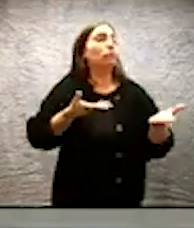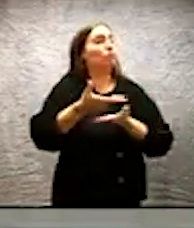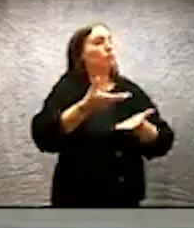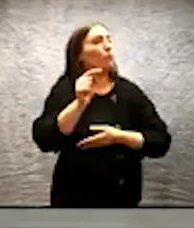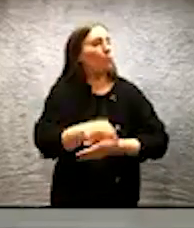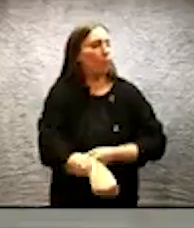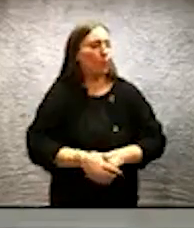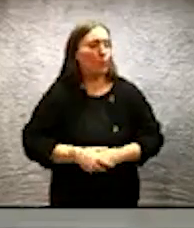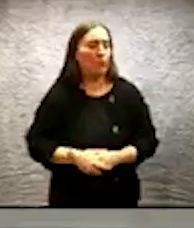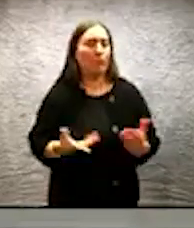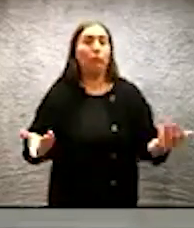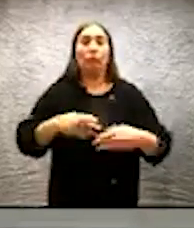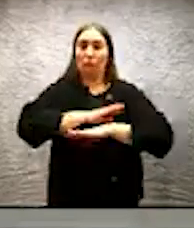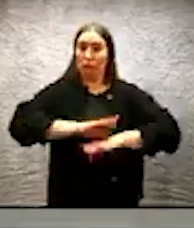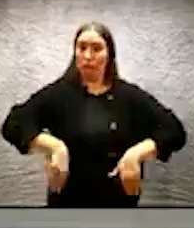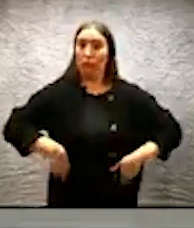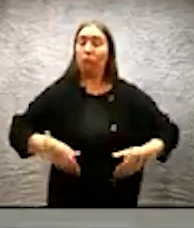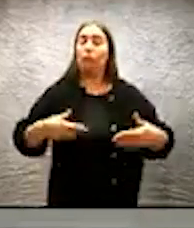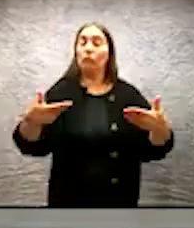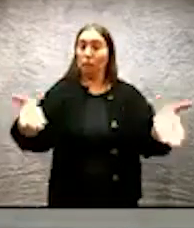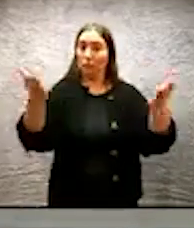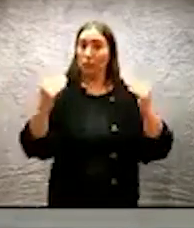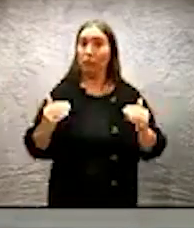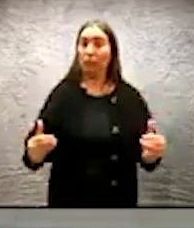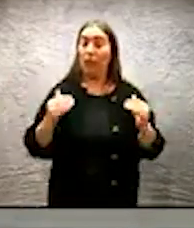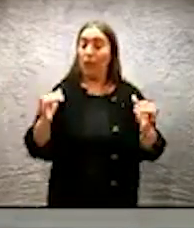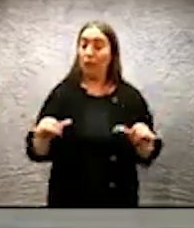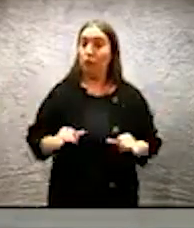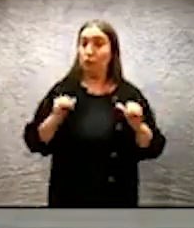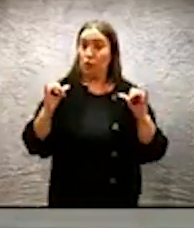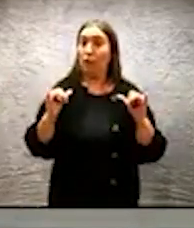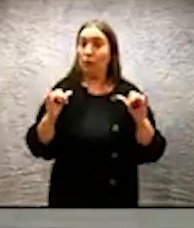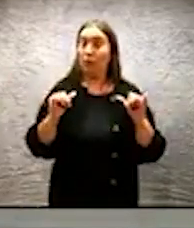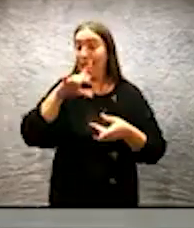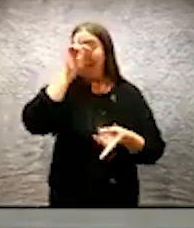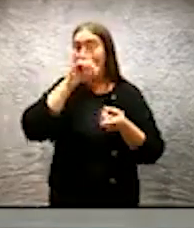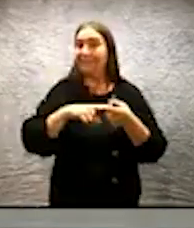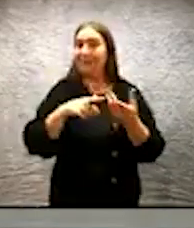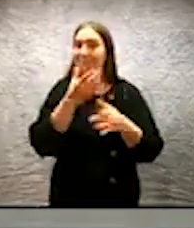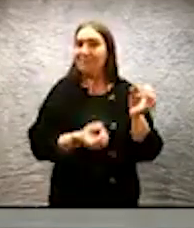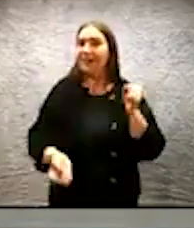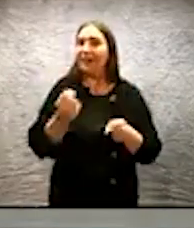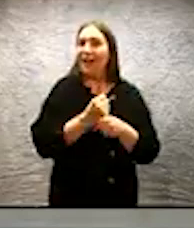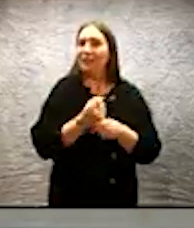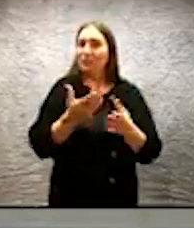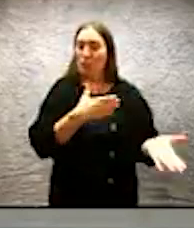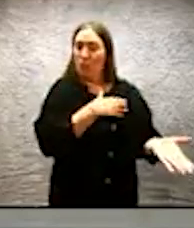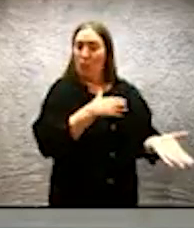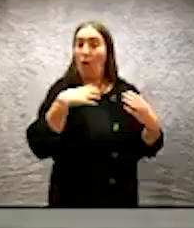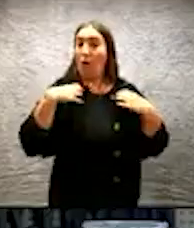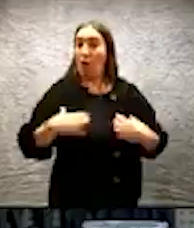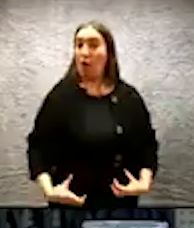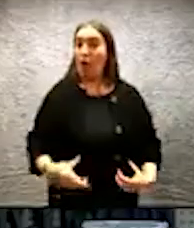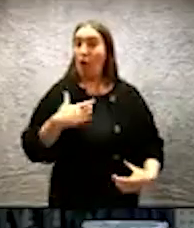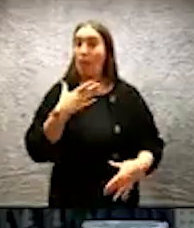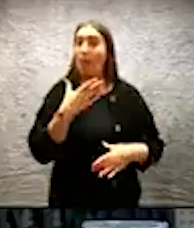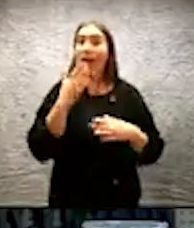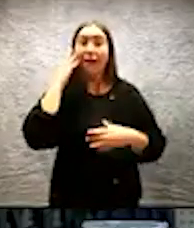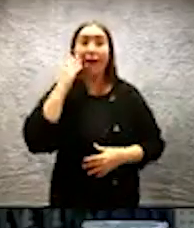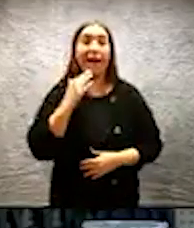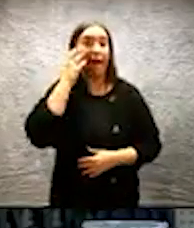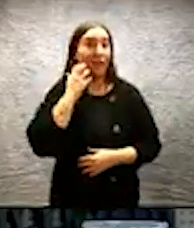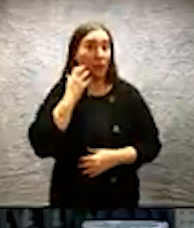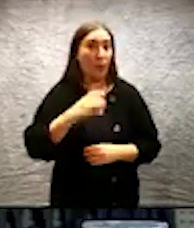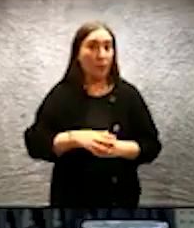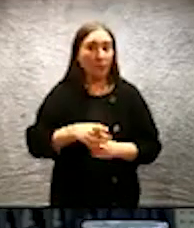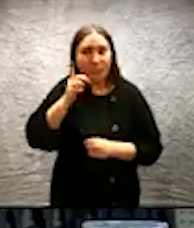Nous terminerons nos débats sur un sujet essentiel pour nos jeunes avec la création du Club Ado, une nouvelle offre qui reflète notre ambition de soutenir